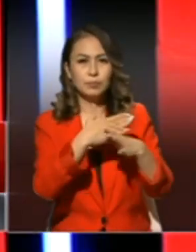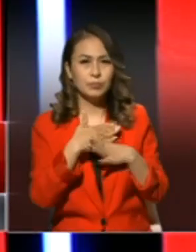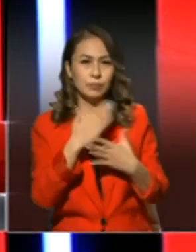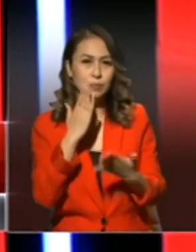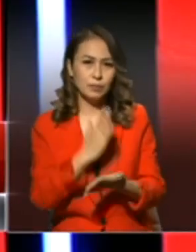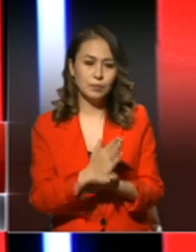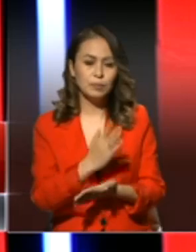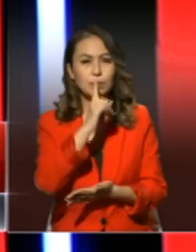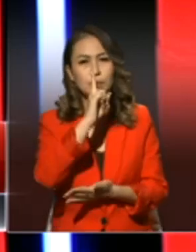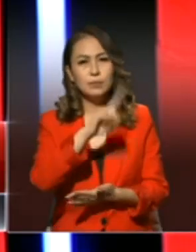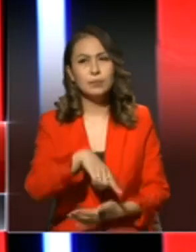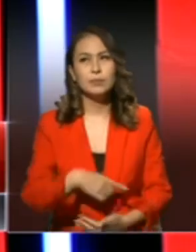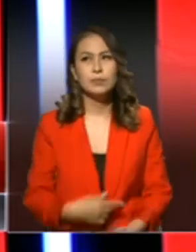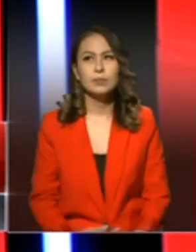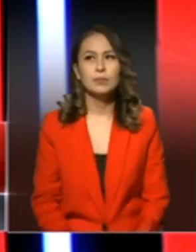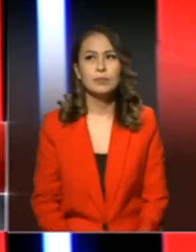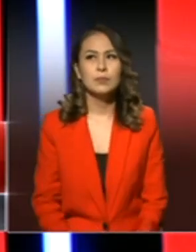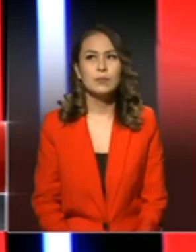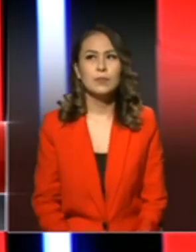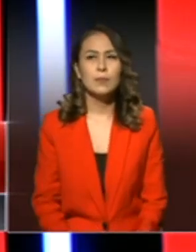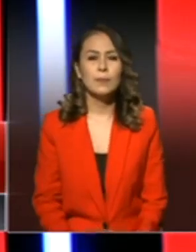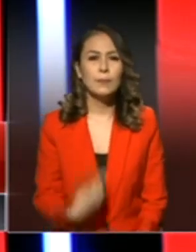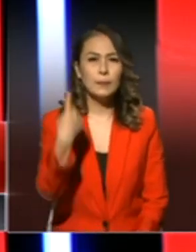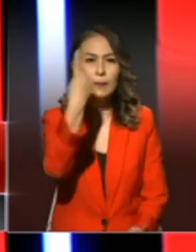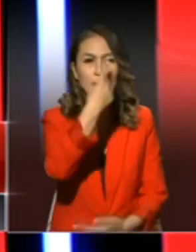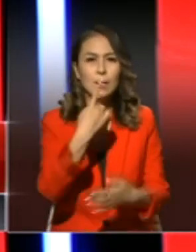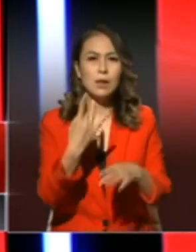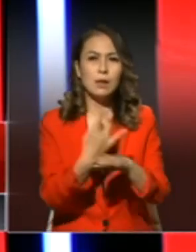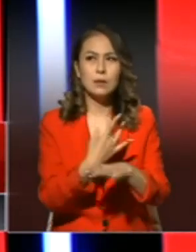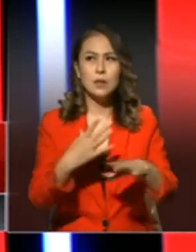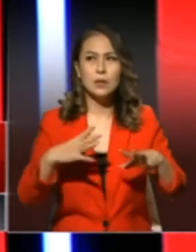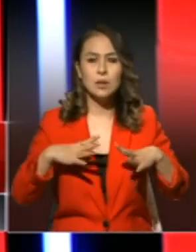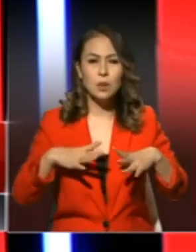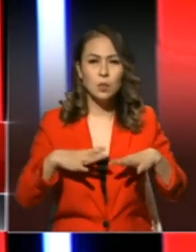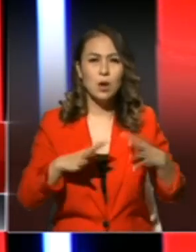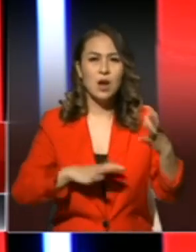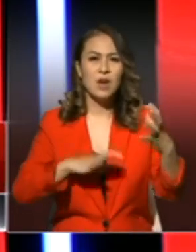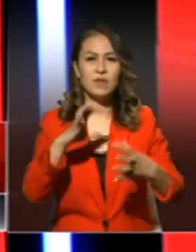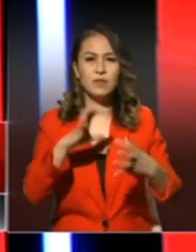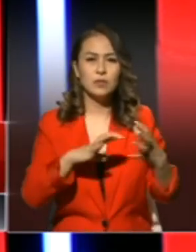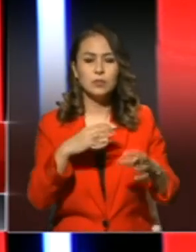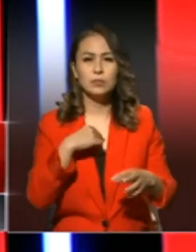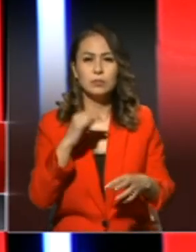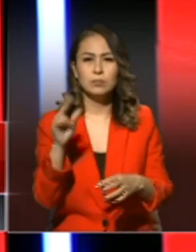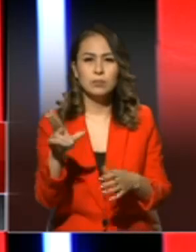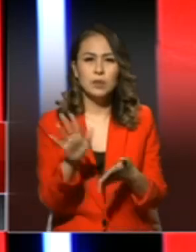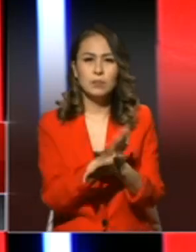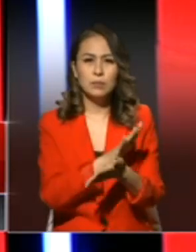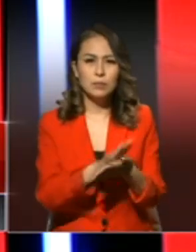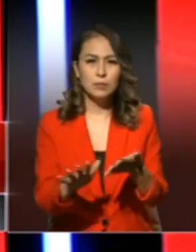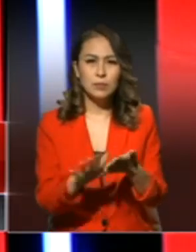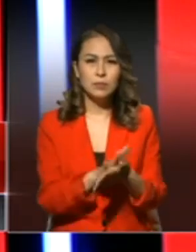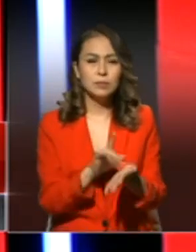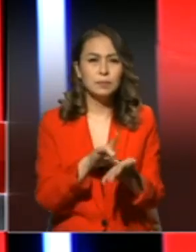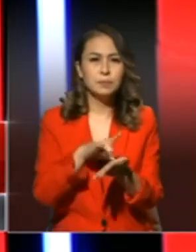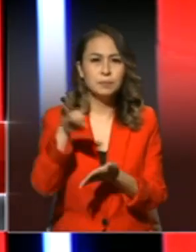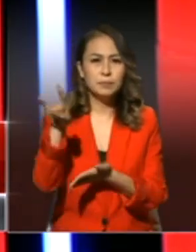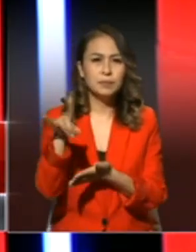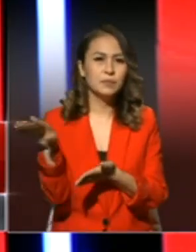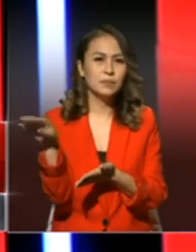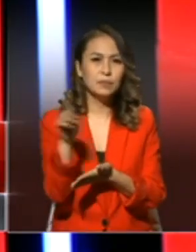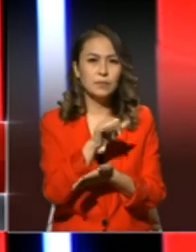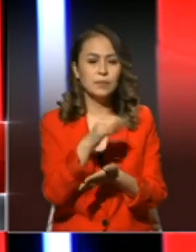ма донор болған азаматтарға? Жағында жылына бір рет санаторийға, демалысқа, автобуста тегін жүру, ұшақпен, пойыздарда